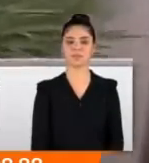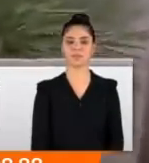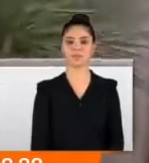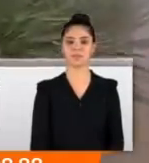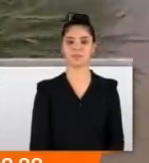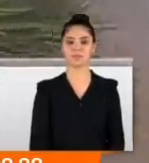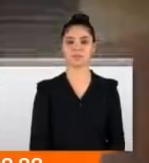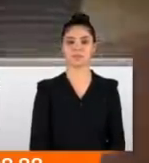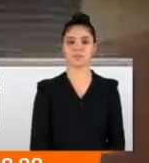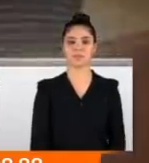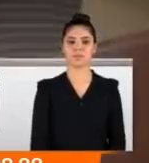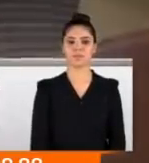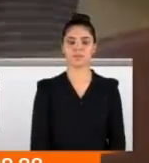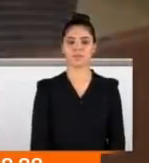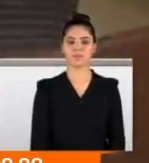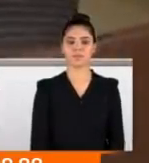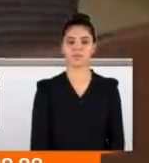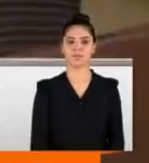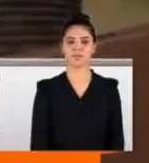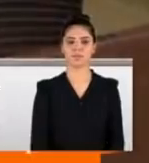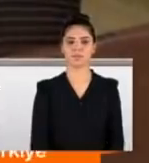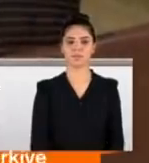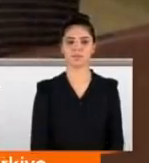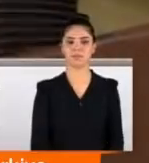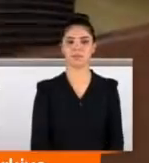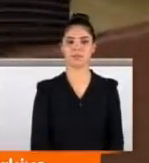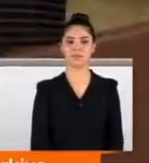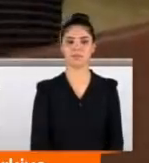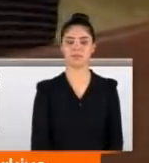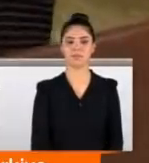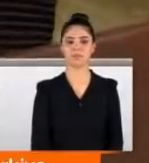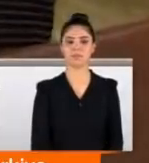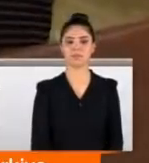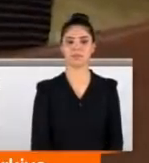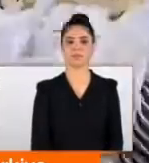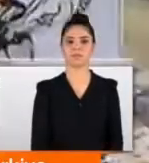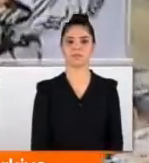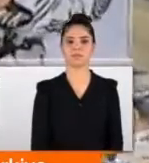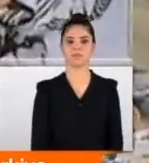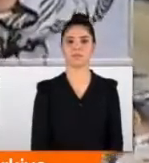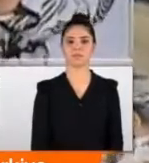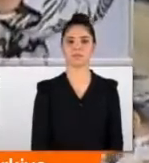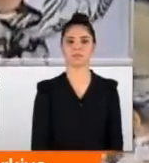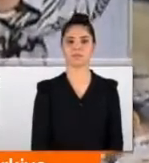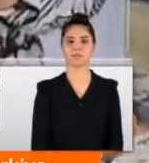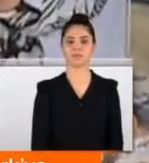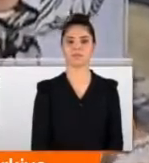vatanı Vakfı Kebir ilçesidir. Bir tane Trabzon Vakfı Kebir ekmeği alabilir miyim? Ben de Giresun Çavuşlu ekmeği.